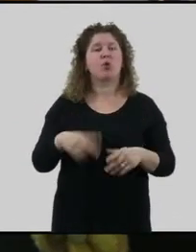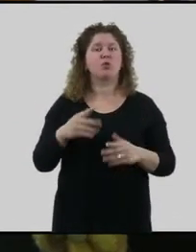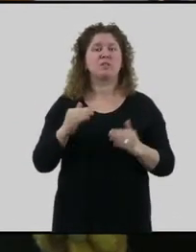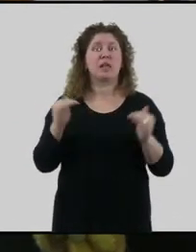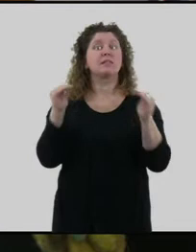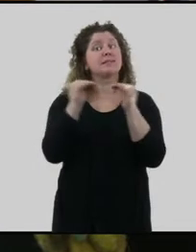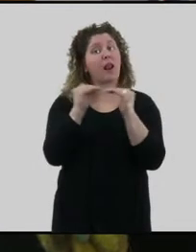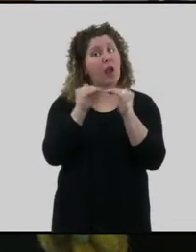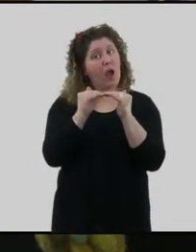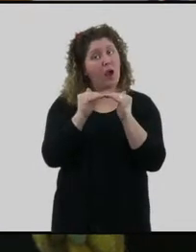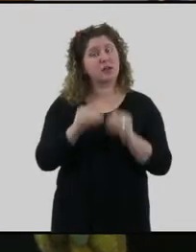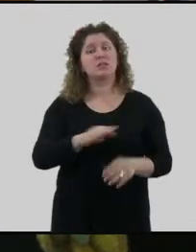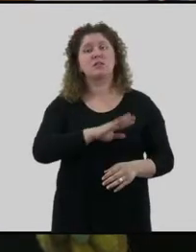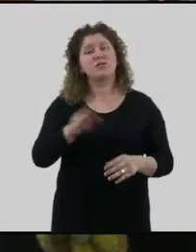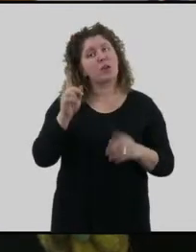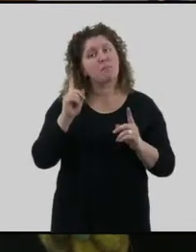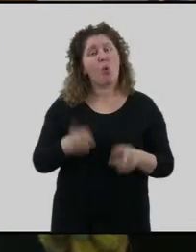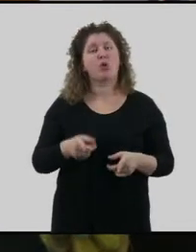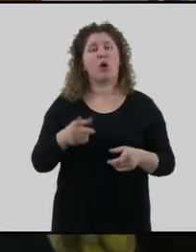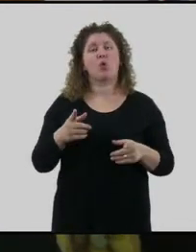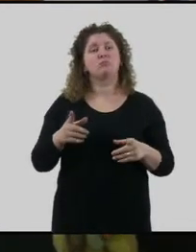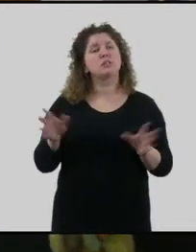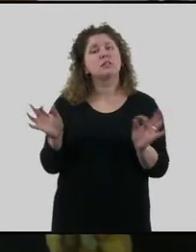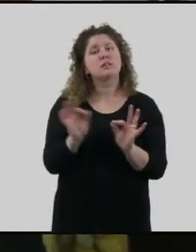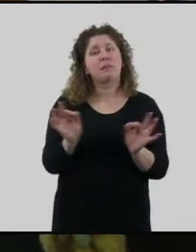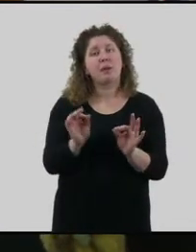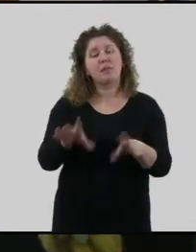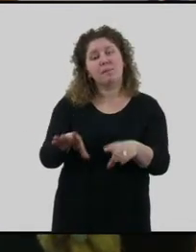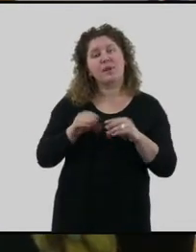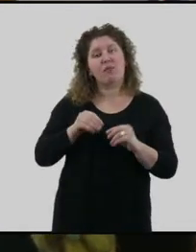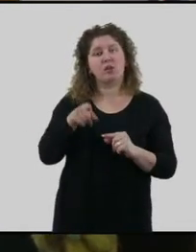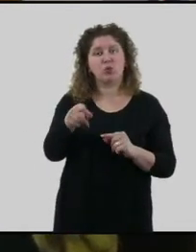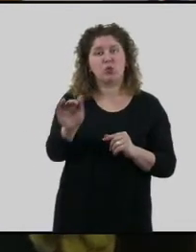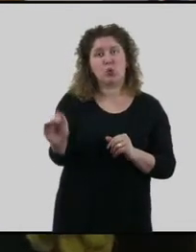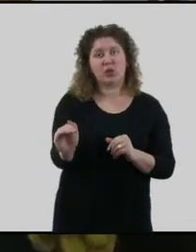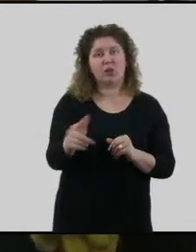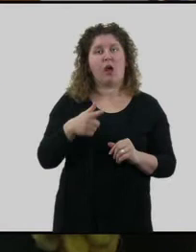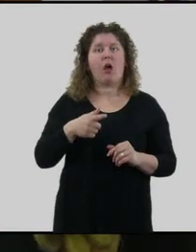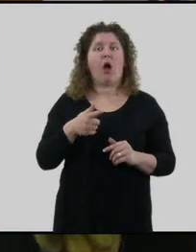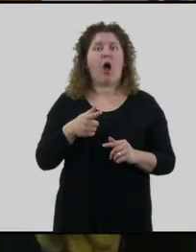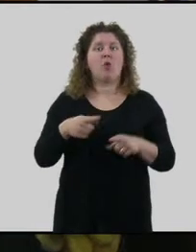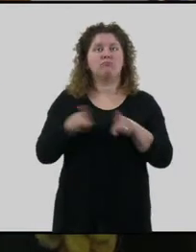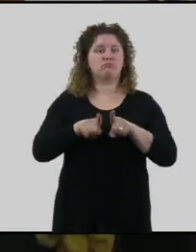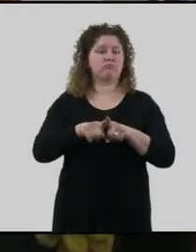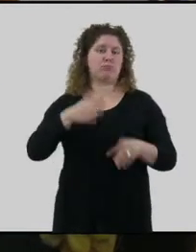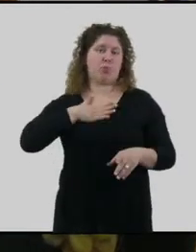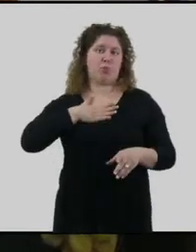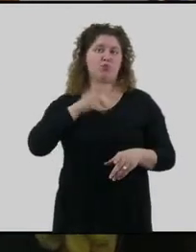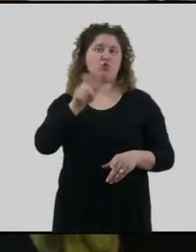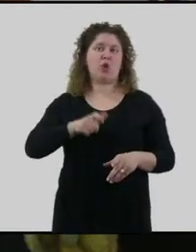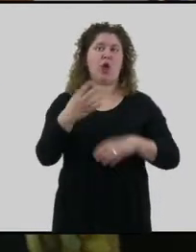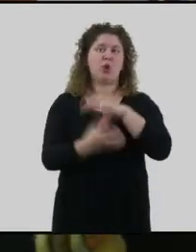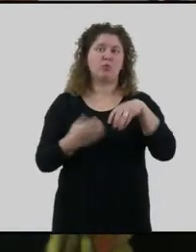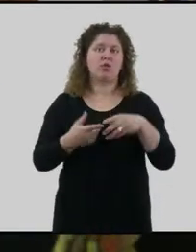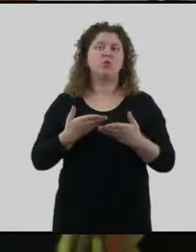biti sukladni, svi moraju biti spremni, svi moraju prihvaćati tu dijete kao svog člana obitelji i pružiti mu